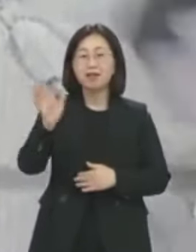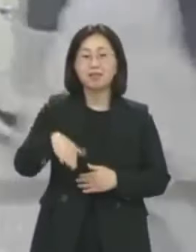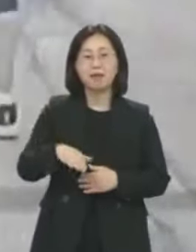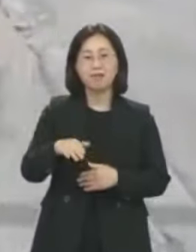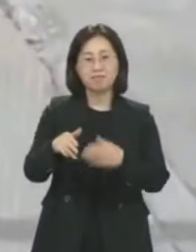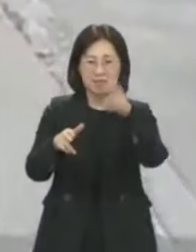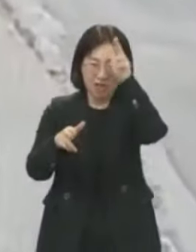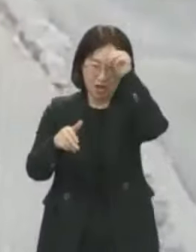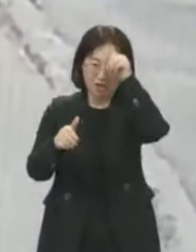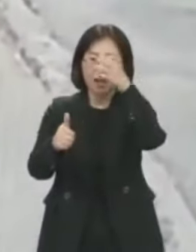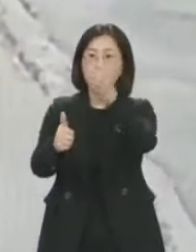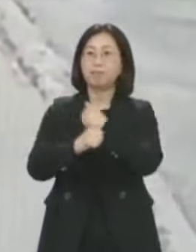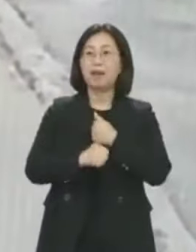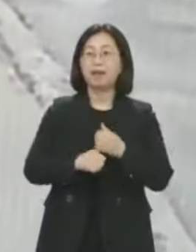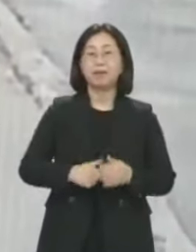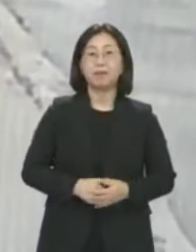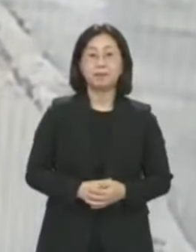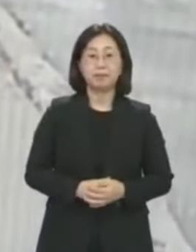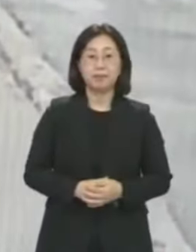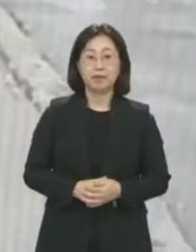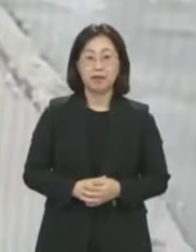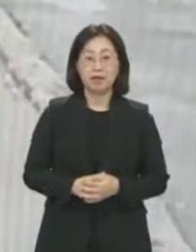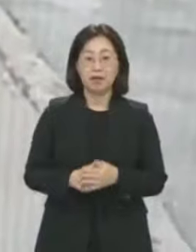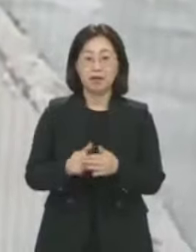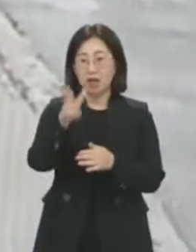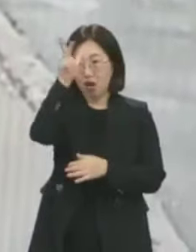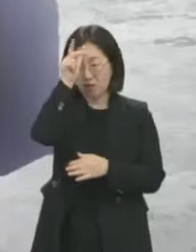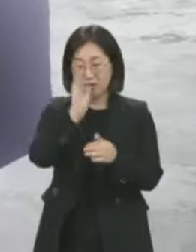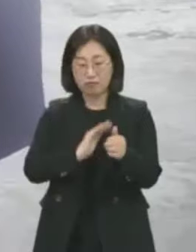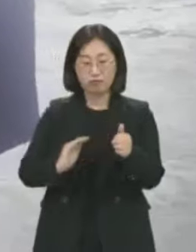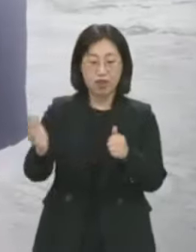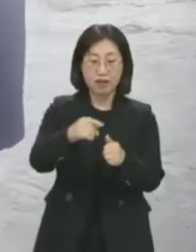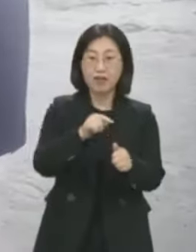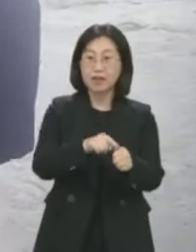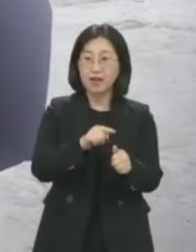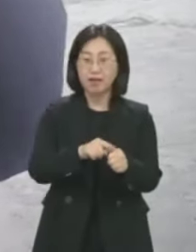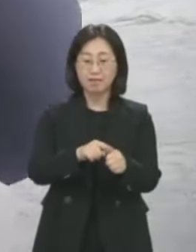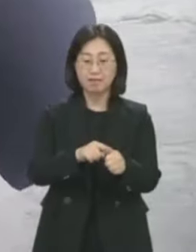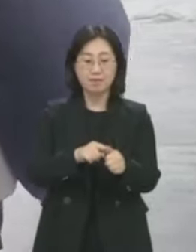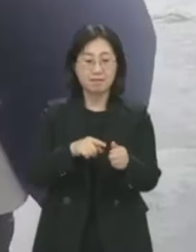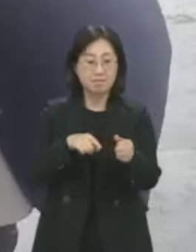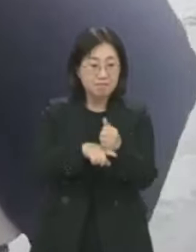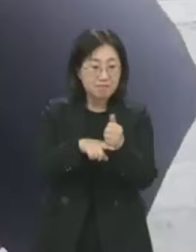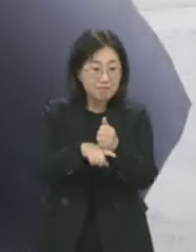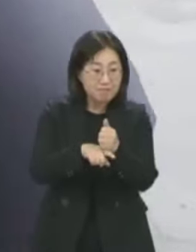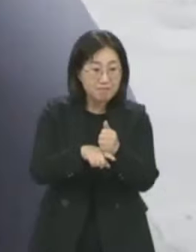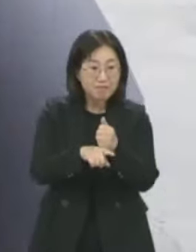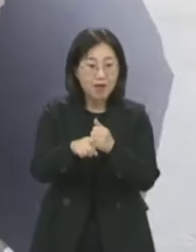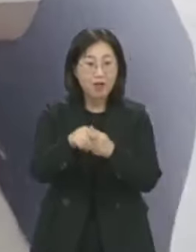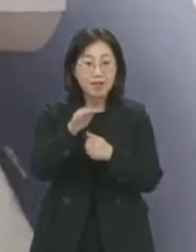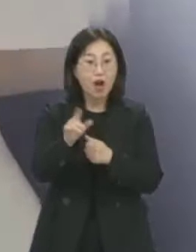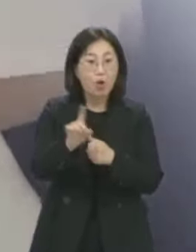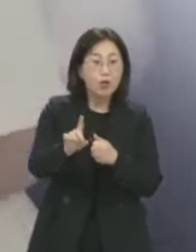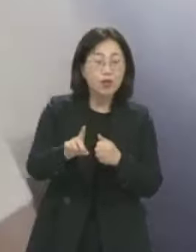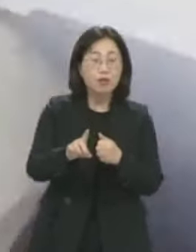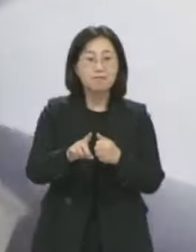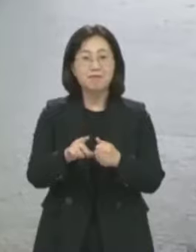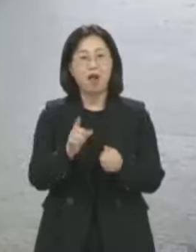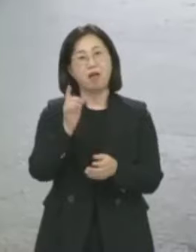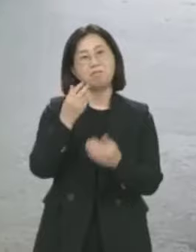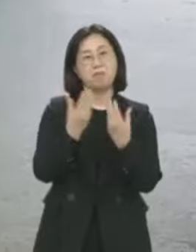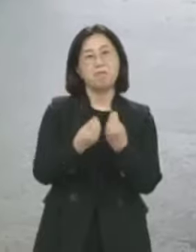가 붙잡히고 맙니다. 경찰에 둘러싸인 다른 한국인 남성은 차가 어디서 났냐고 추궁하자 변명하기